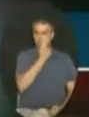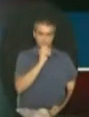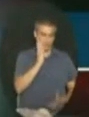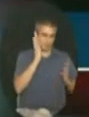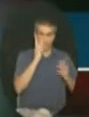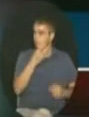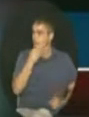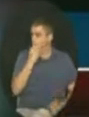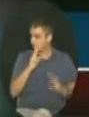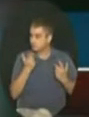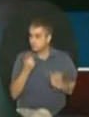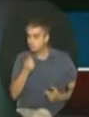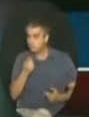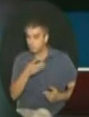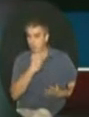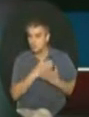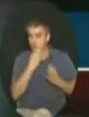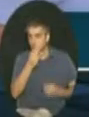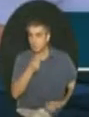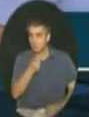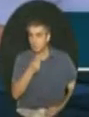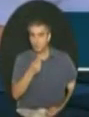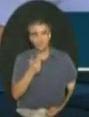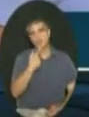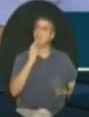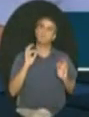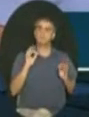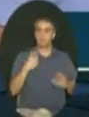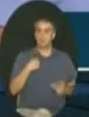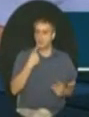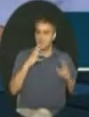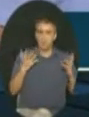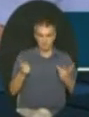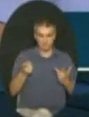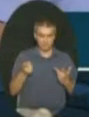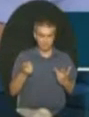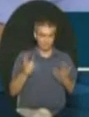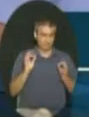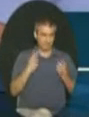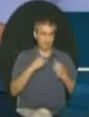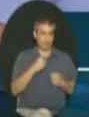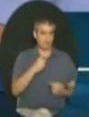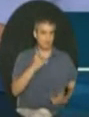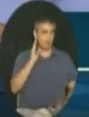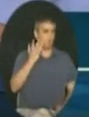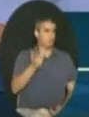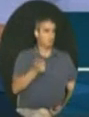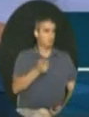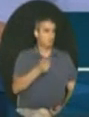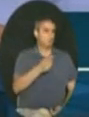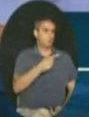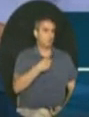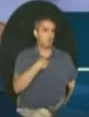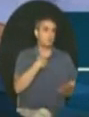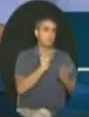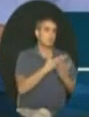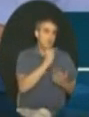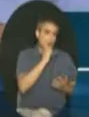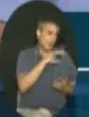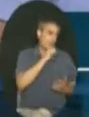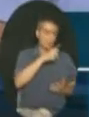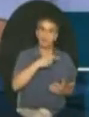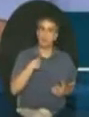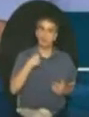מאוד נמוכה. אתה שאלת את הציבור, אבל אני רוצה לעשות עוד שינוי. מה זה ציבורית זה בסדר גמור? אני אומר לך שהעם הזאת, שבאמת כבר לקהל עכשיו, מההתנהלות הזאת, אני